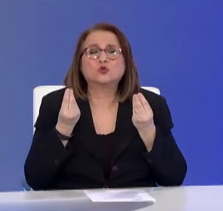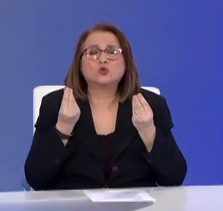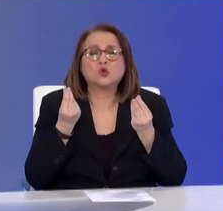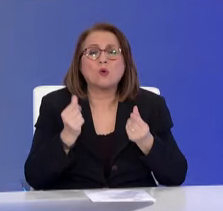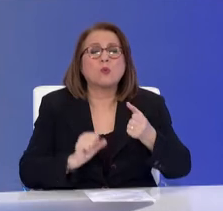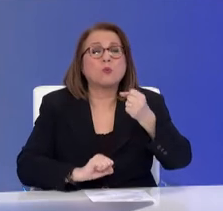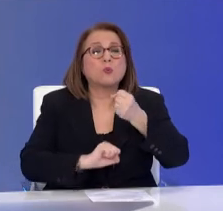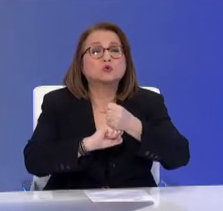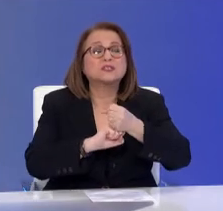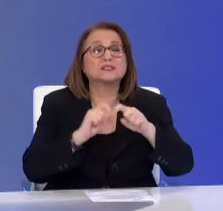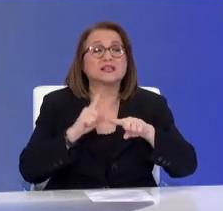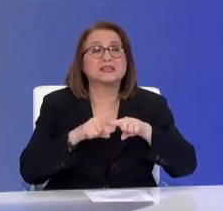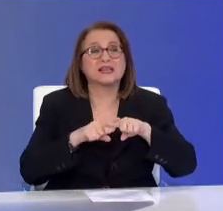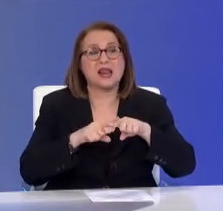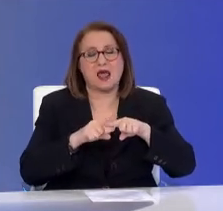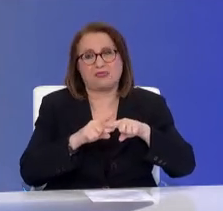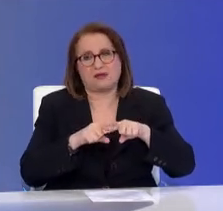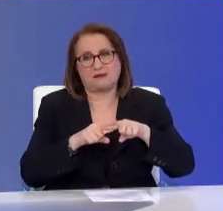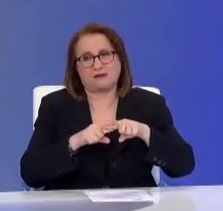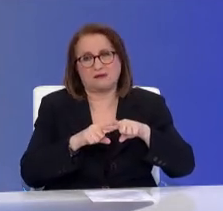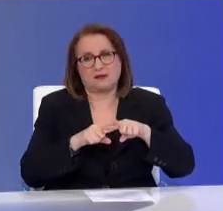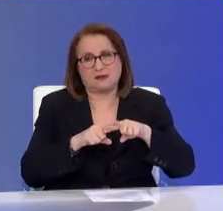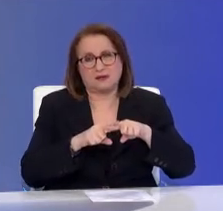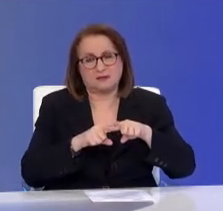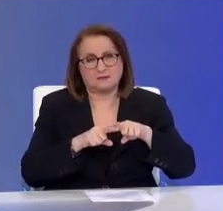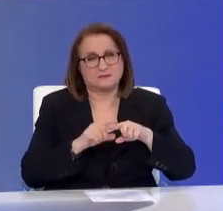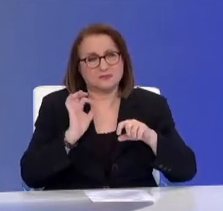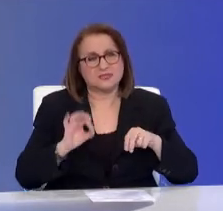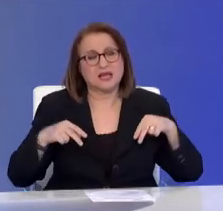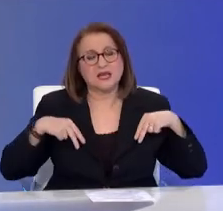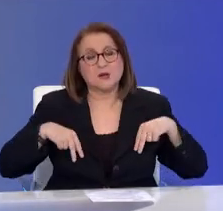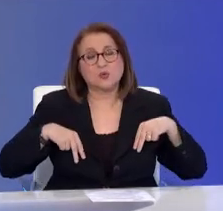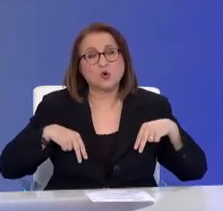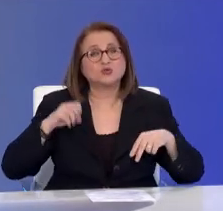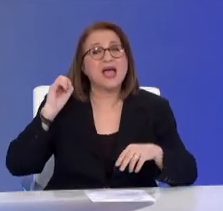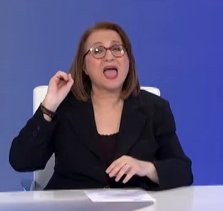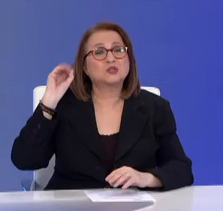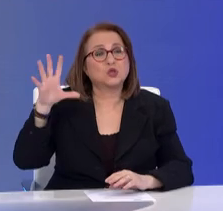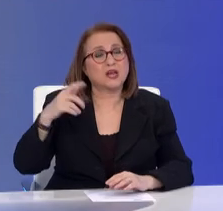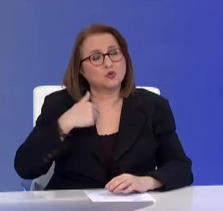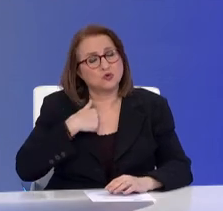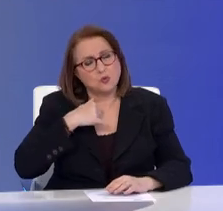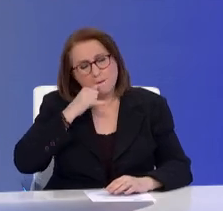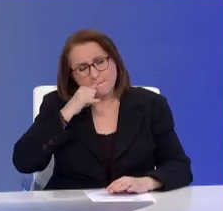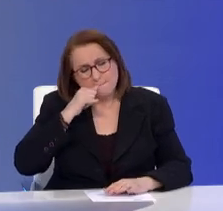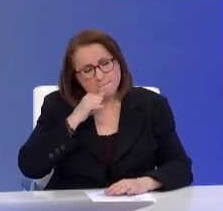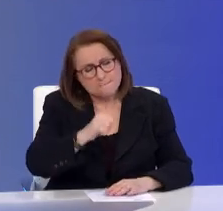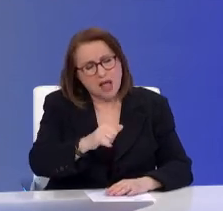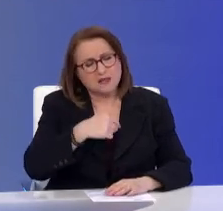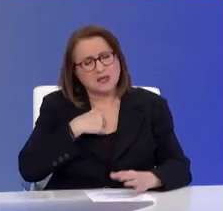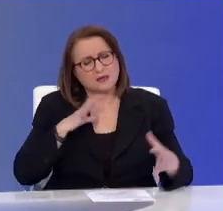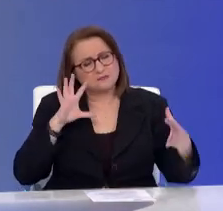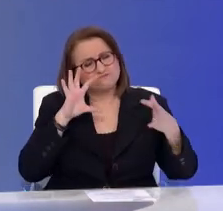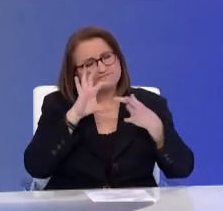Ελλάδα. Ως Υπουργός Εξωτερικών πάντοτε είχα ως